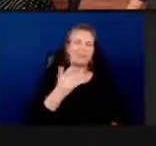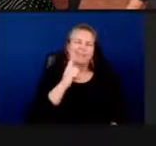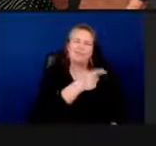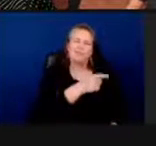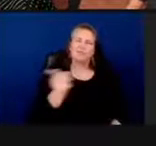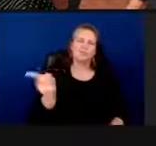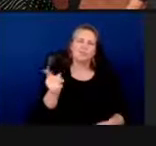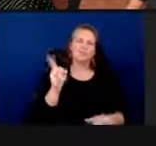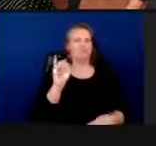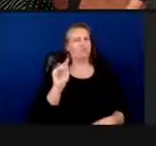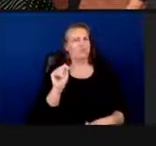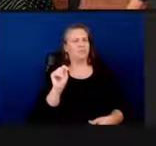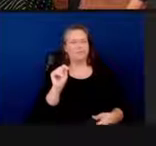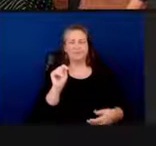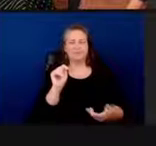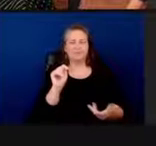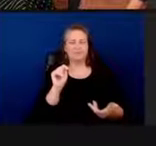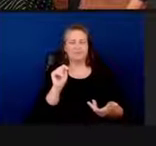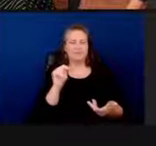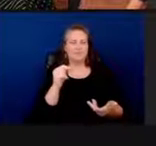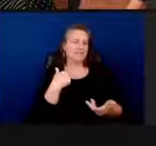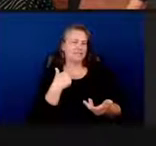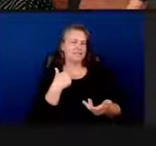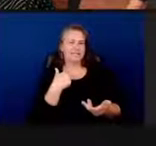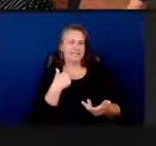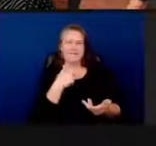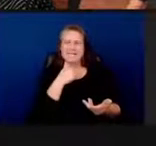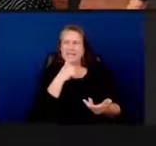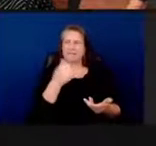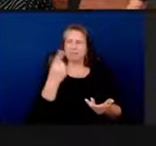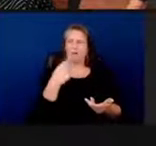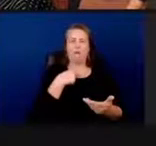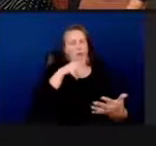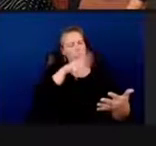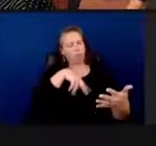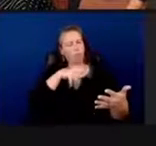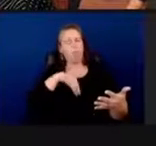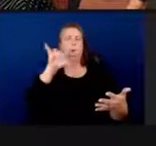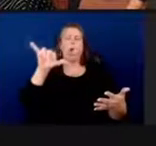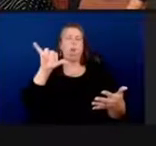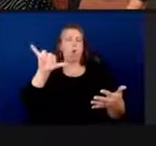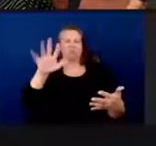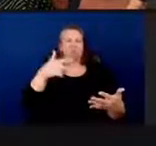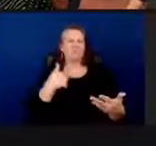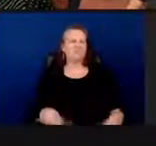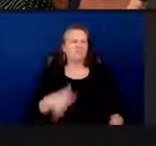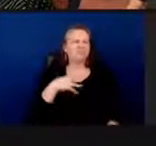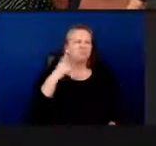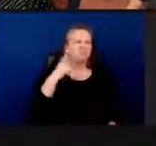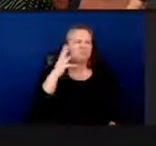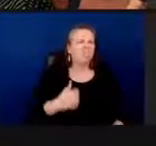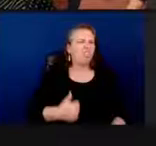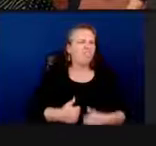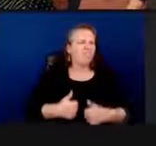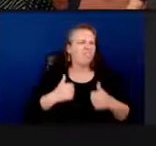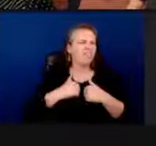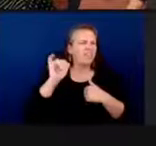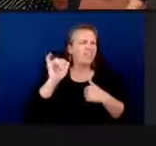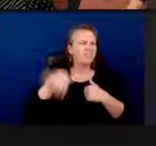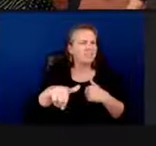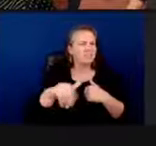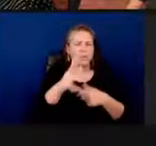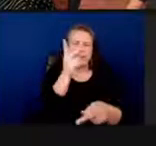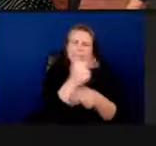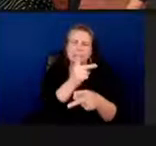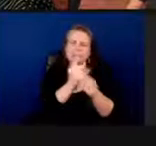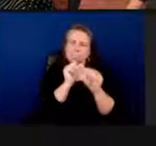الذين ساعدونا في إحداث هذا التغيير، وأنا بلا شك أستطيع أن أقول